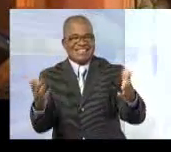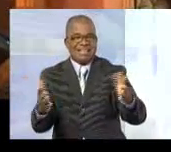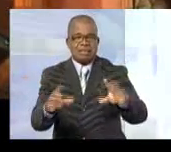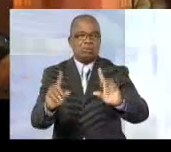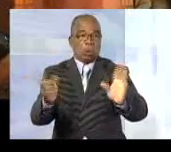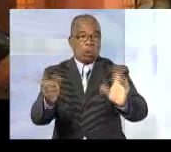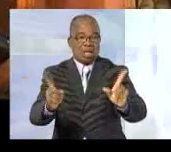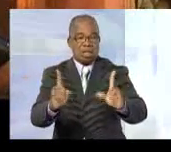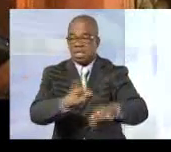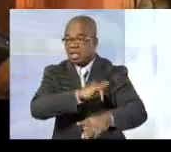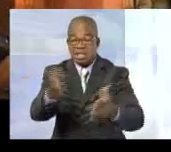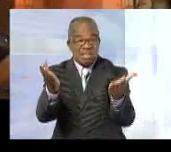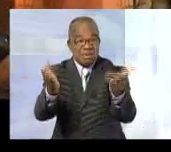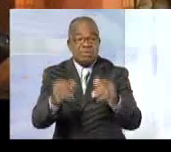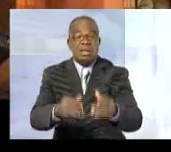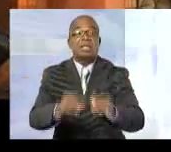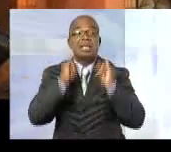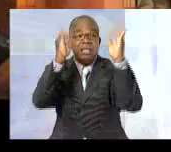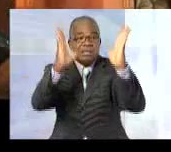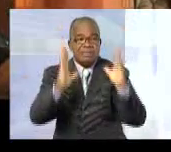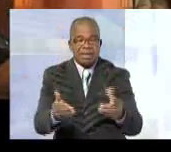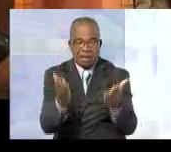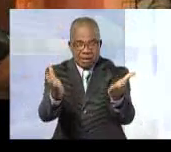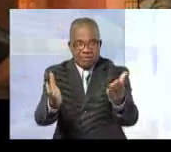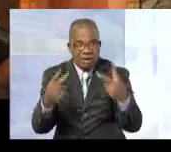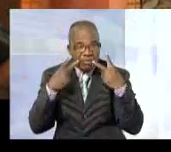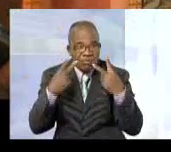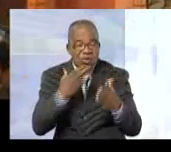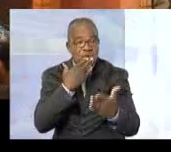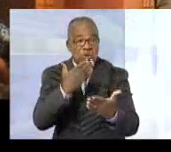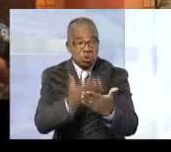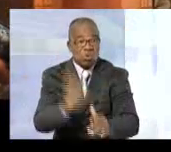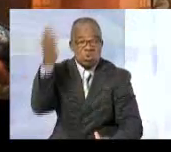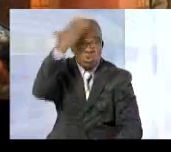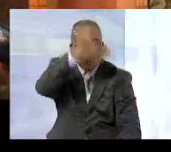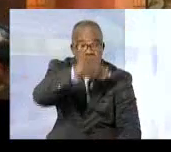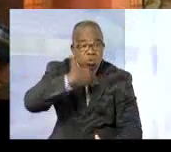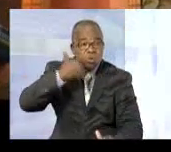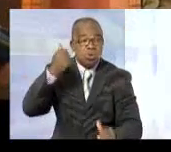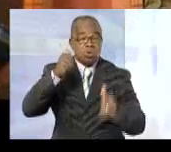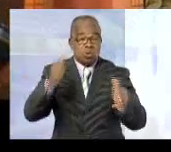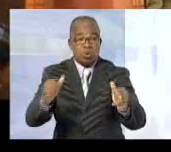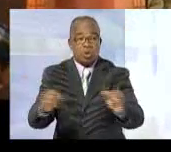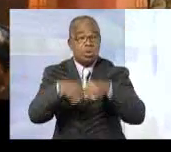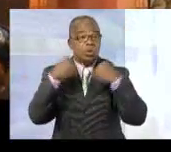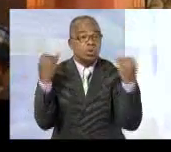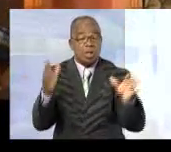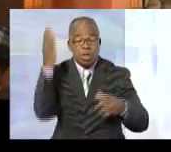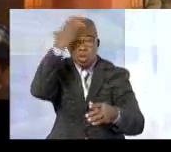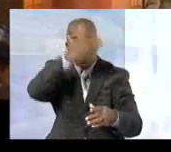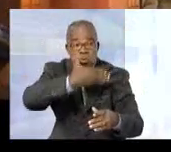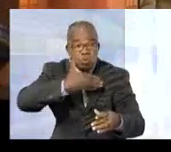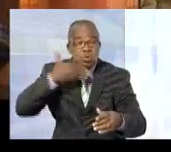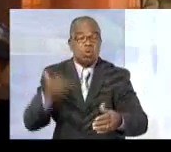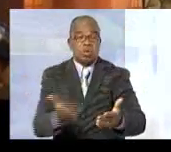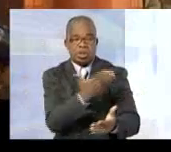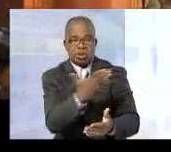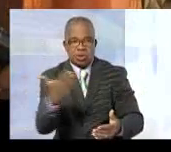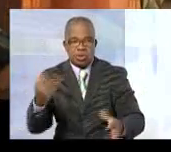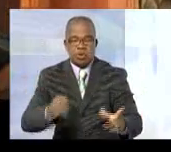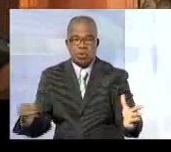permanente est alors nécessaire pour continuer à assurer convenablement notre rôle de média de